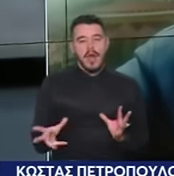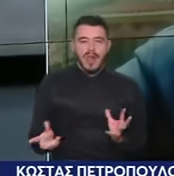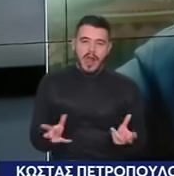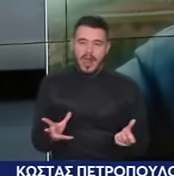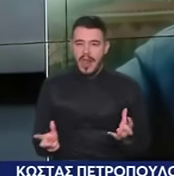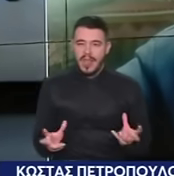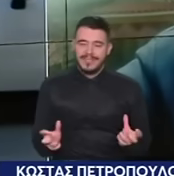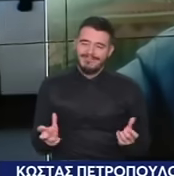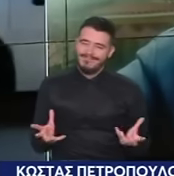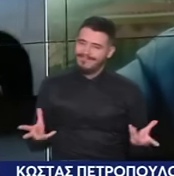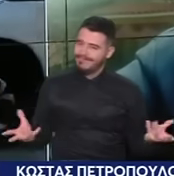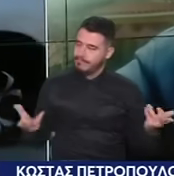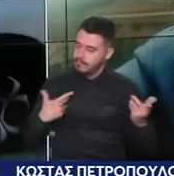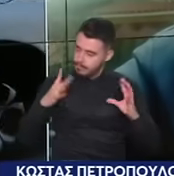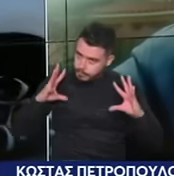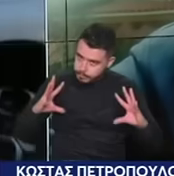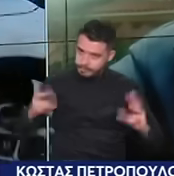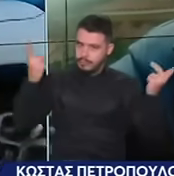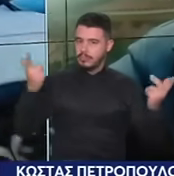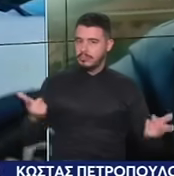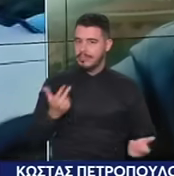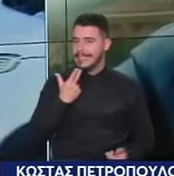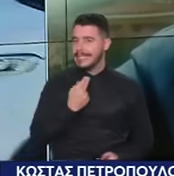Οργίζει. Τι θα πει λίγο επιρρεπής?